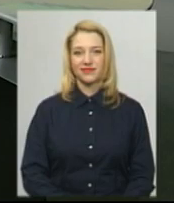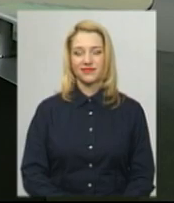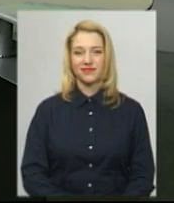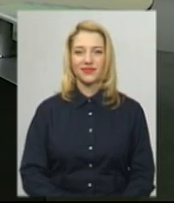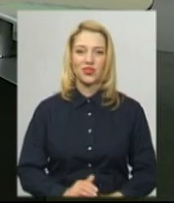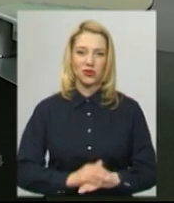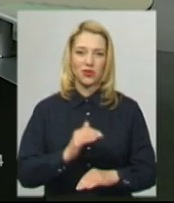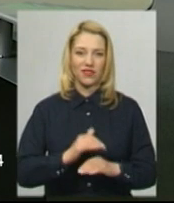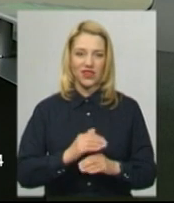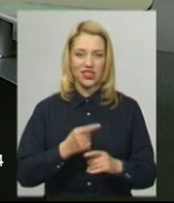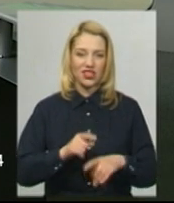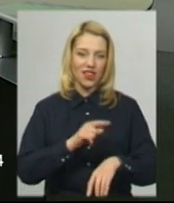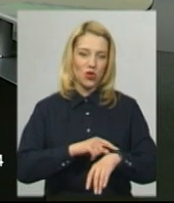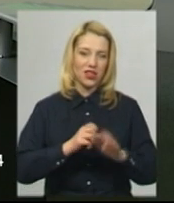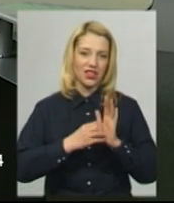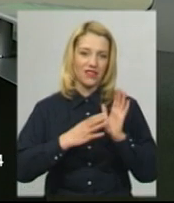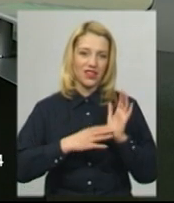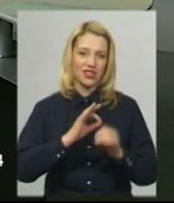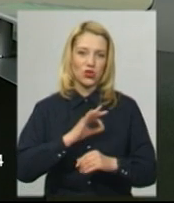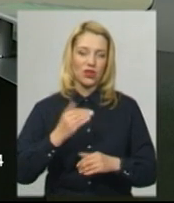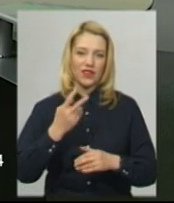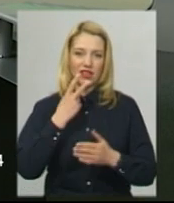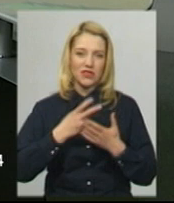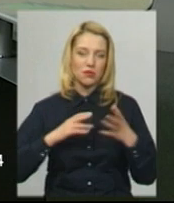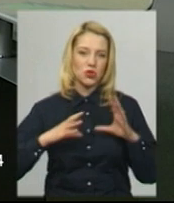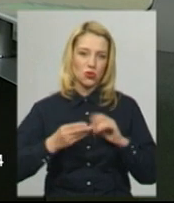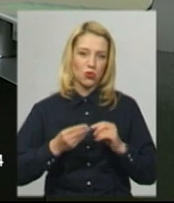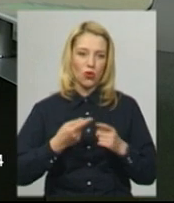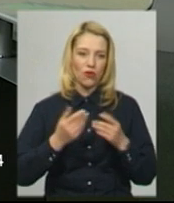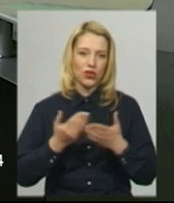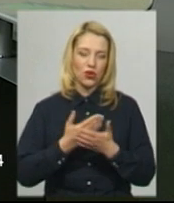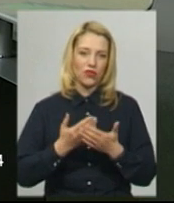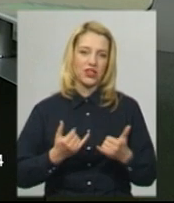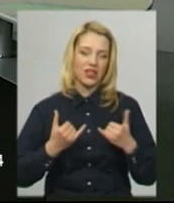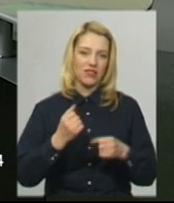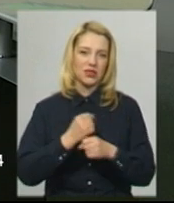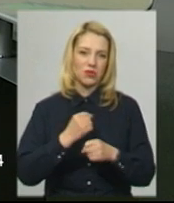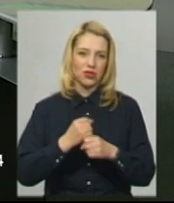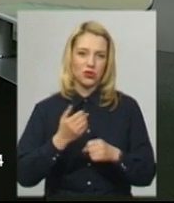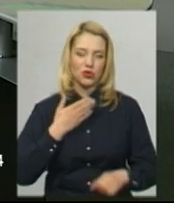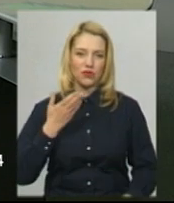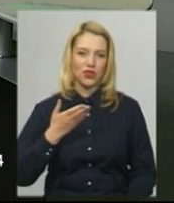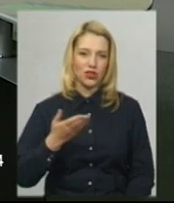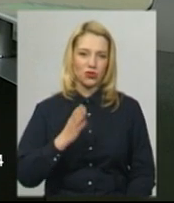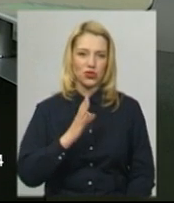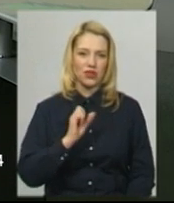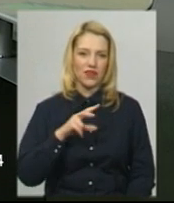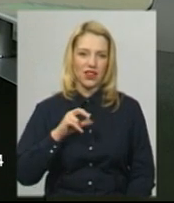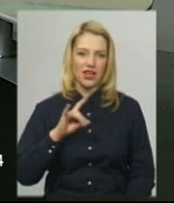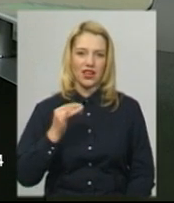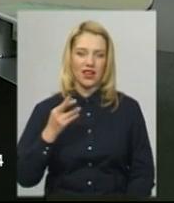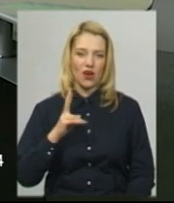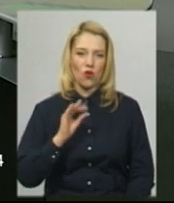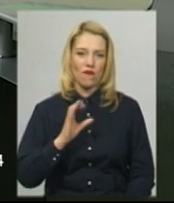Доброго вечора. На годинку 19.00 ви дивитесь підсумковий випуск новин. У студії для вас працює ведуча Валерія Ковальчук.